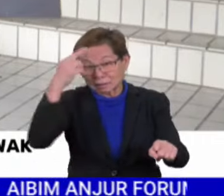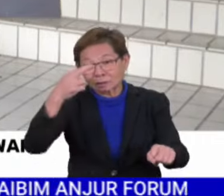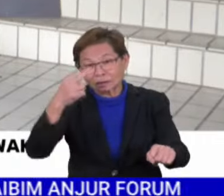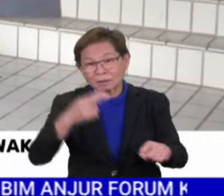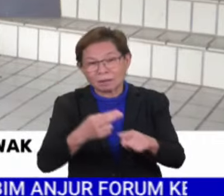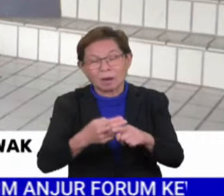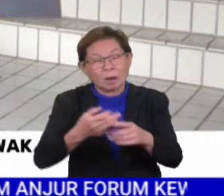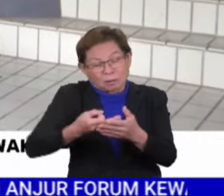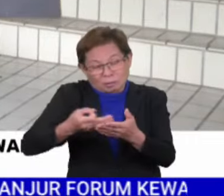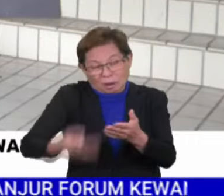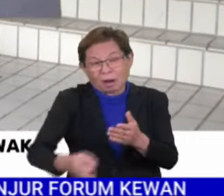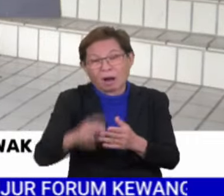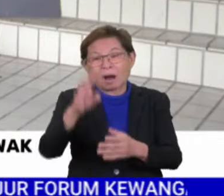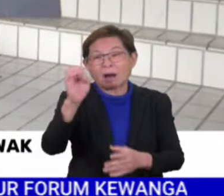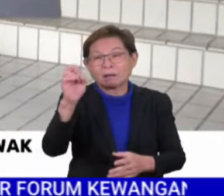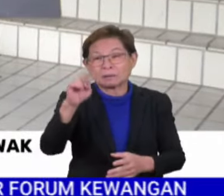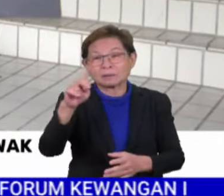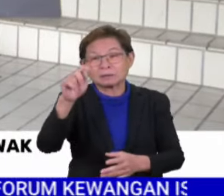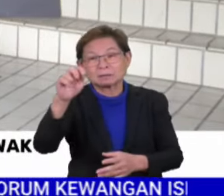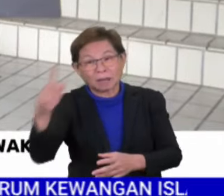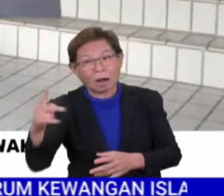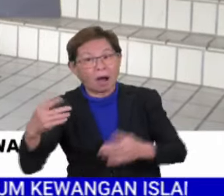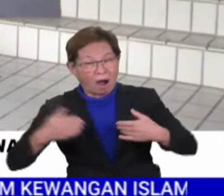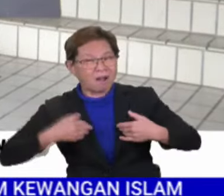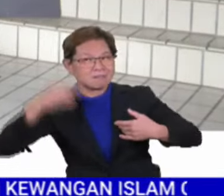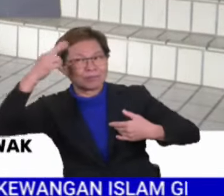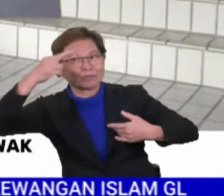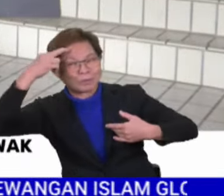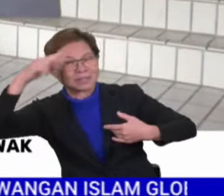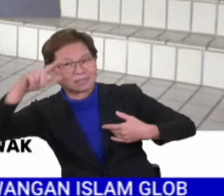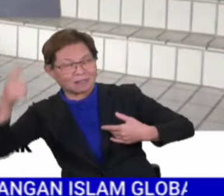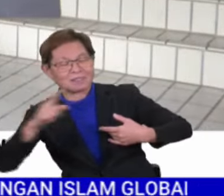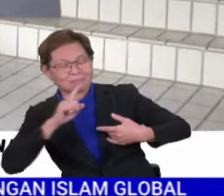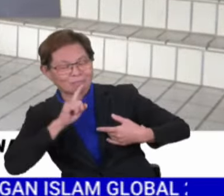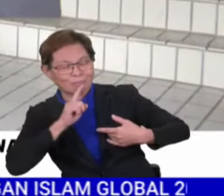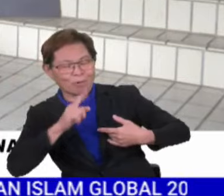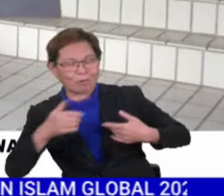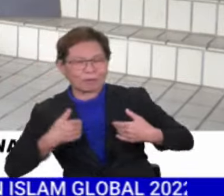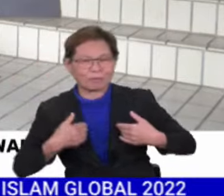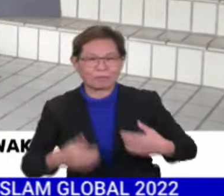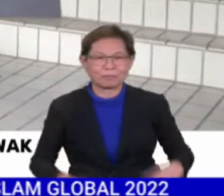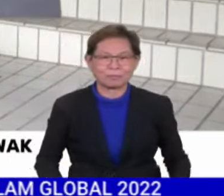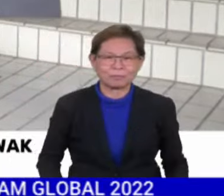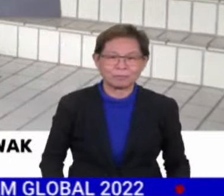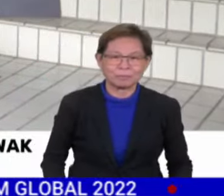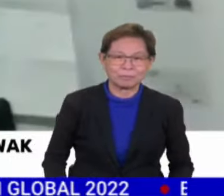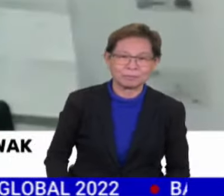utama kekalahan rentap di Bukit Sado. Ada faktor lain sebenarnya.